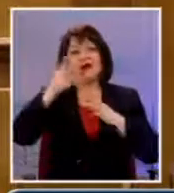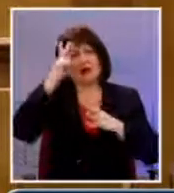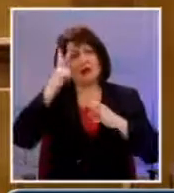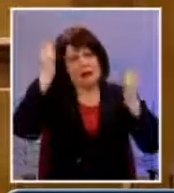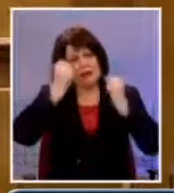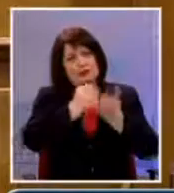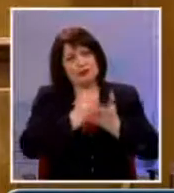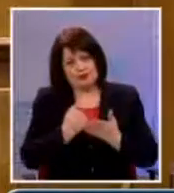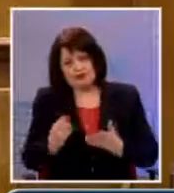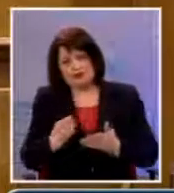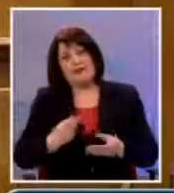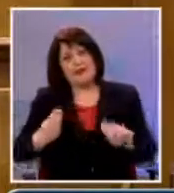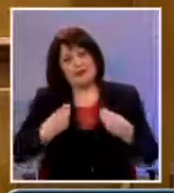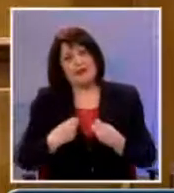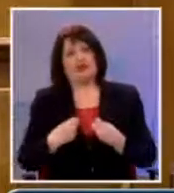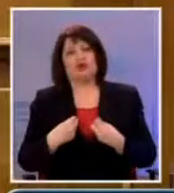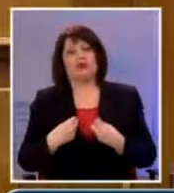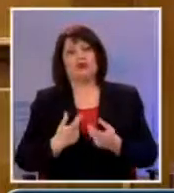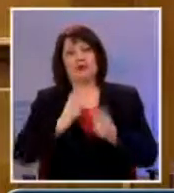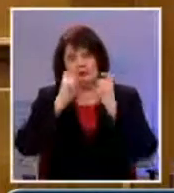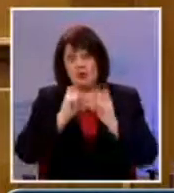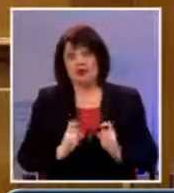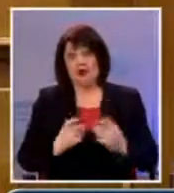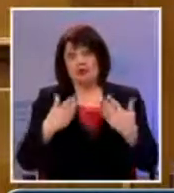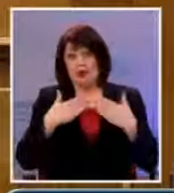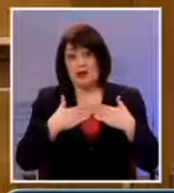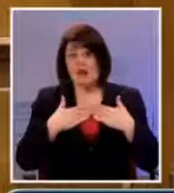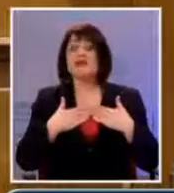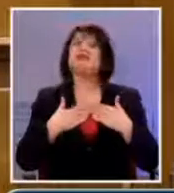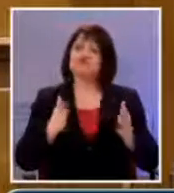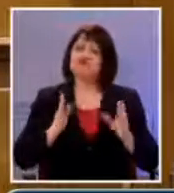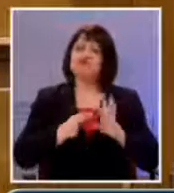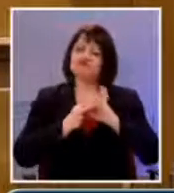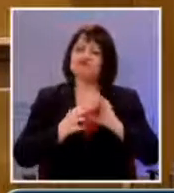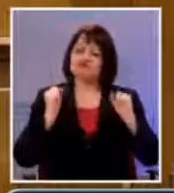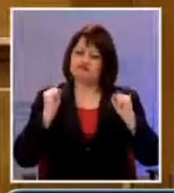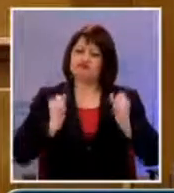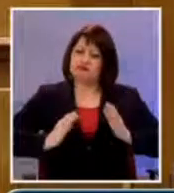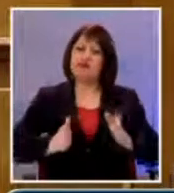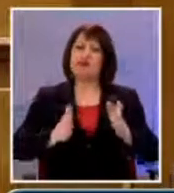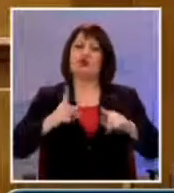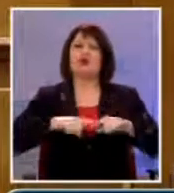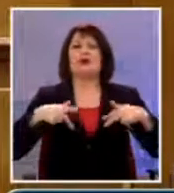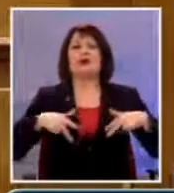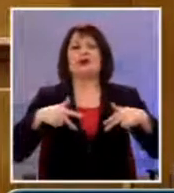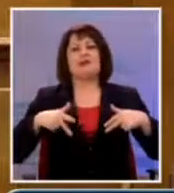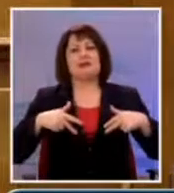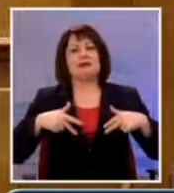γερμανικές αποζημιώσεις. Και σε αυτή την υποχρέωση εμείς αταλάντευτα θα μείνουμε ως ελληνική κυβέρνηση